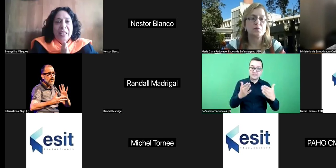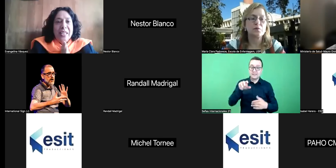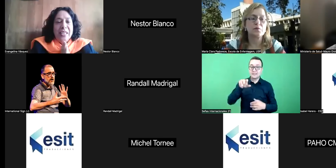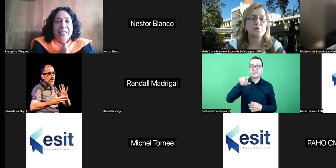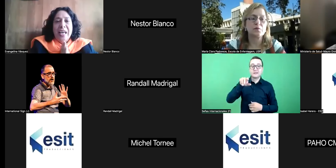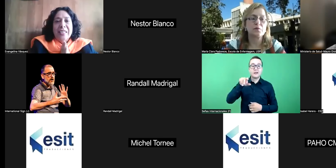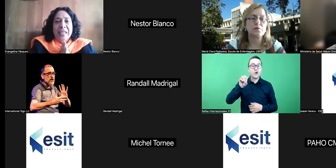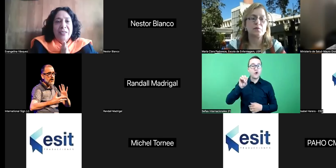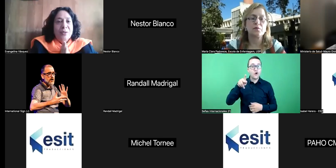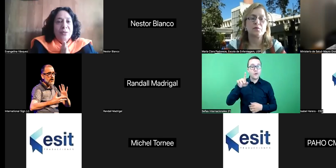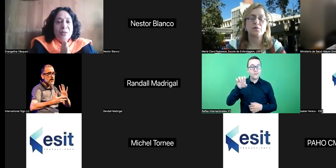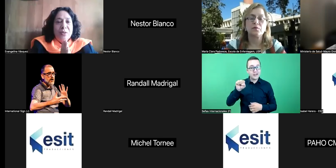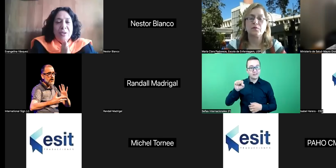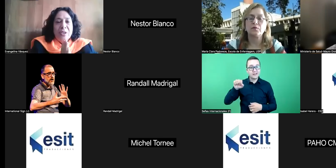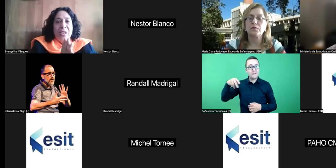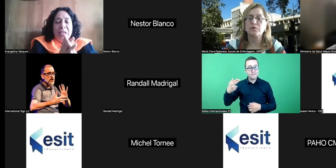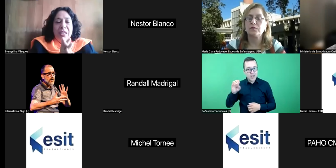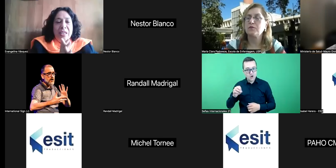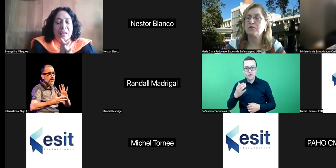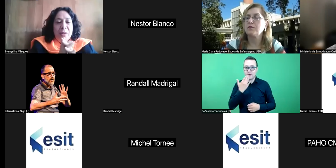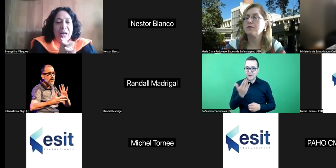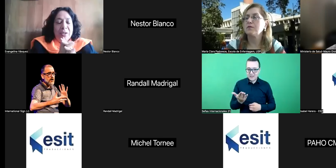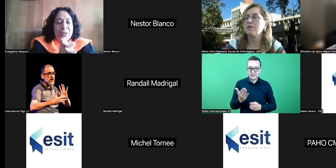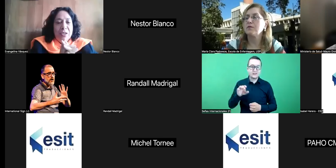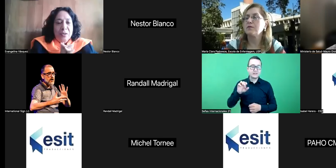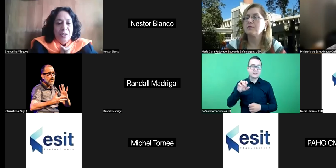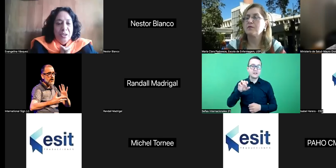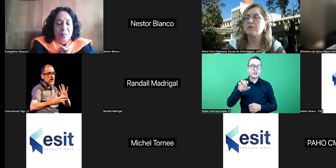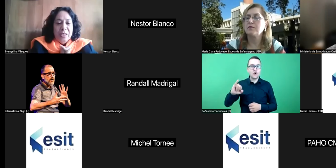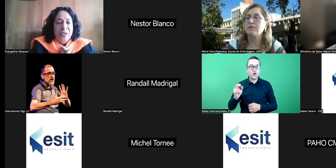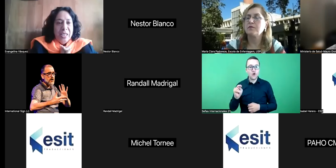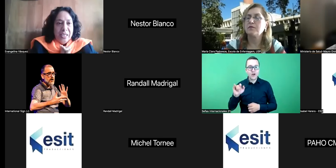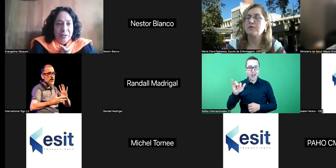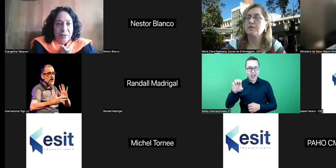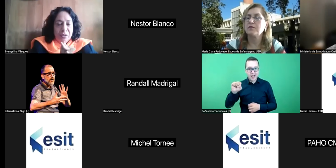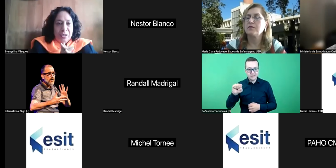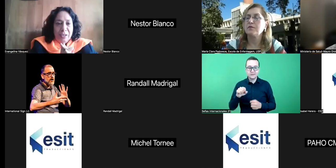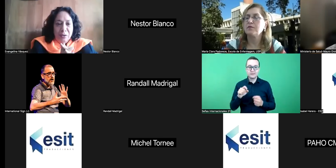Jonas, vous tous, les panélistes,